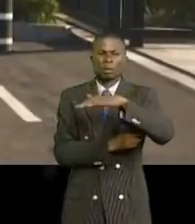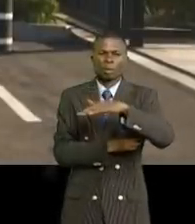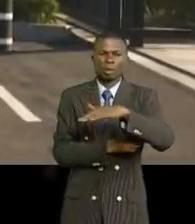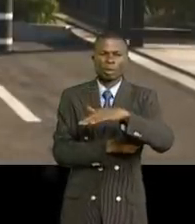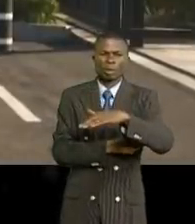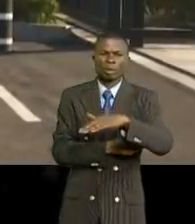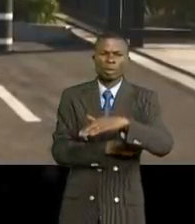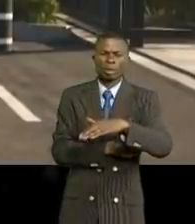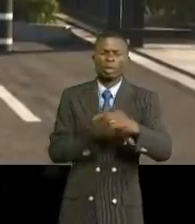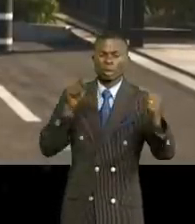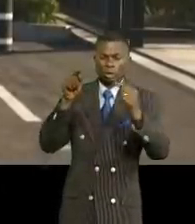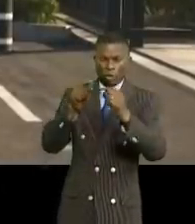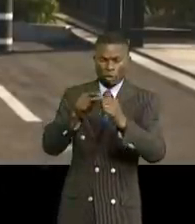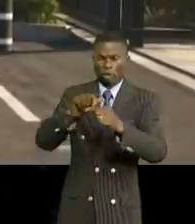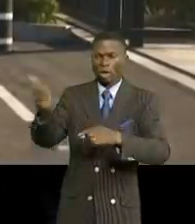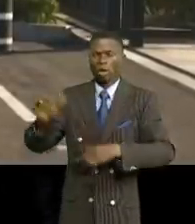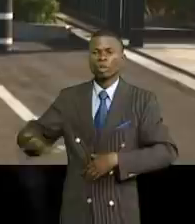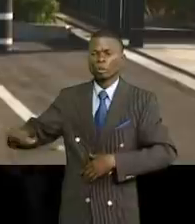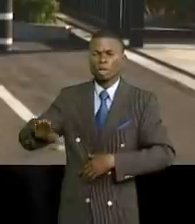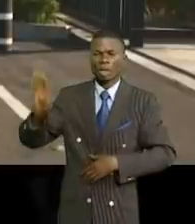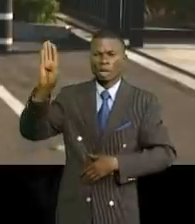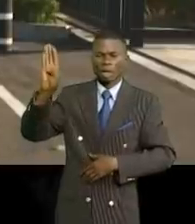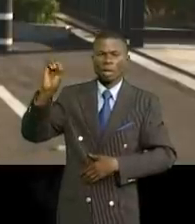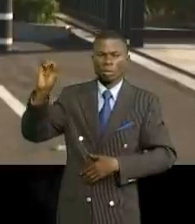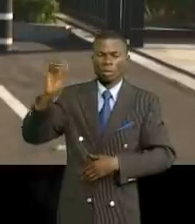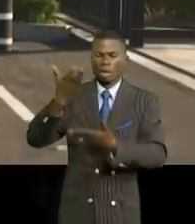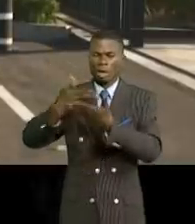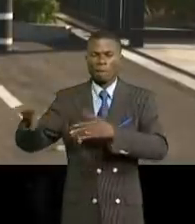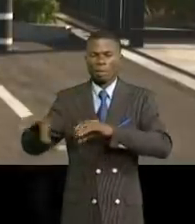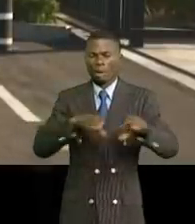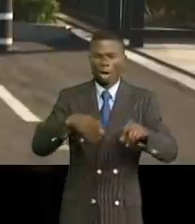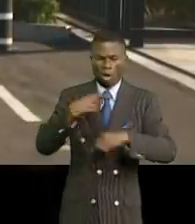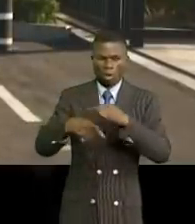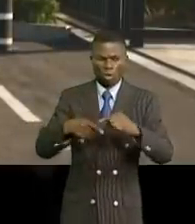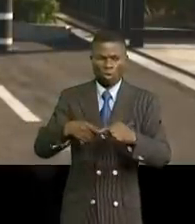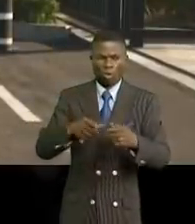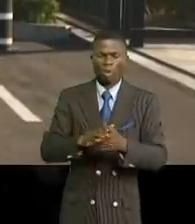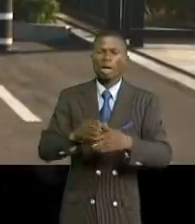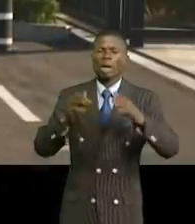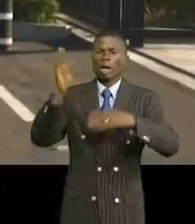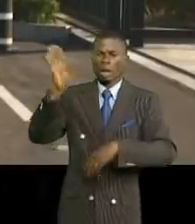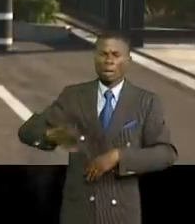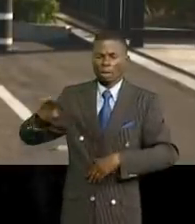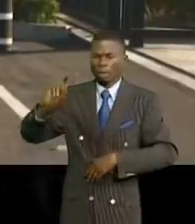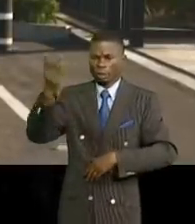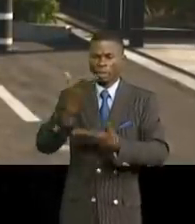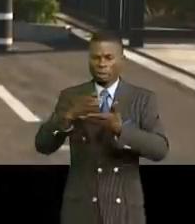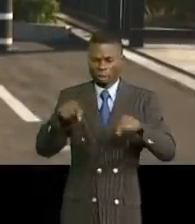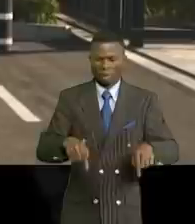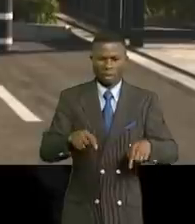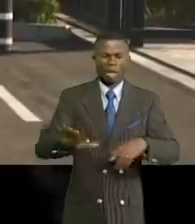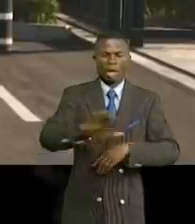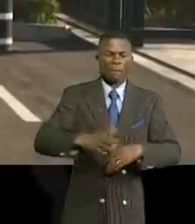jusqu'au bout china et ça l'a préparé la cérémonie s'est déroulée la au botswana et la bge est parti c'était ici